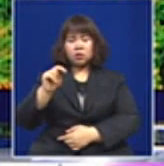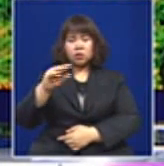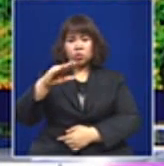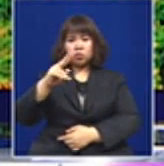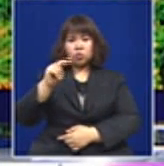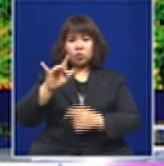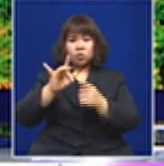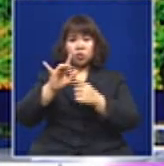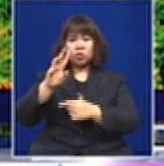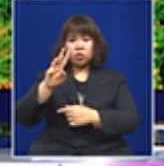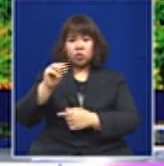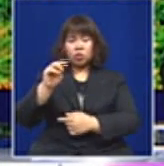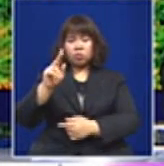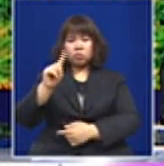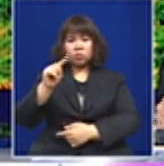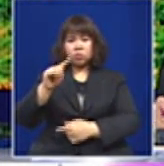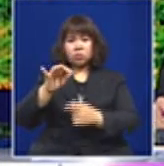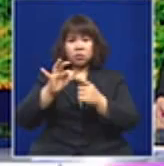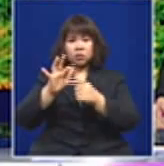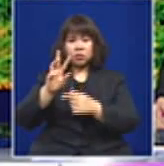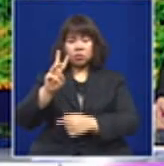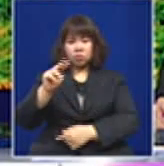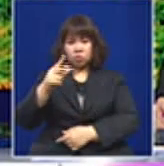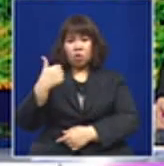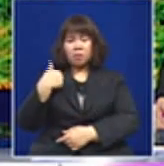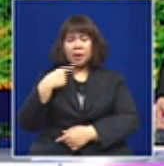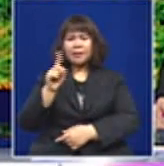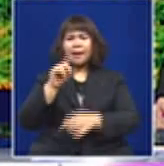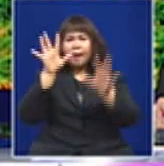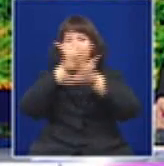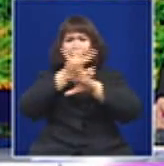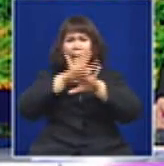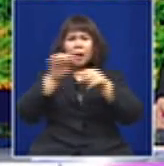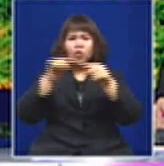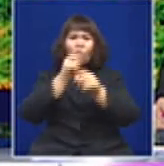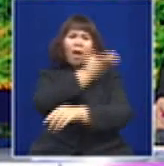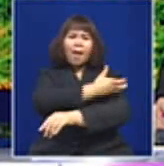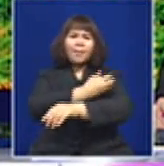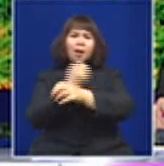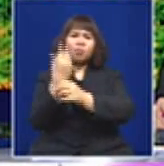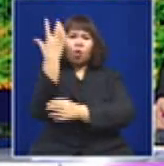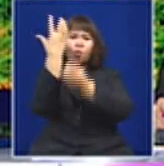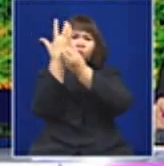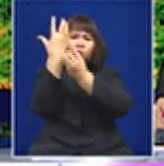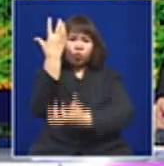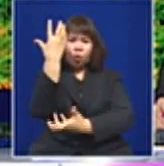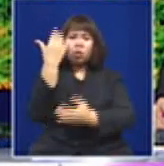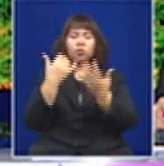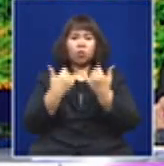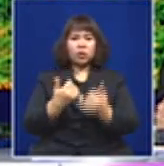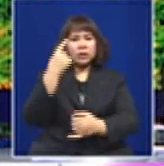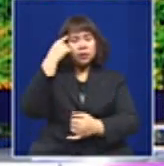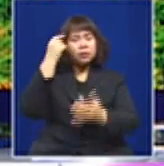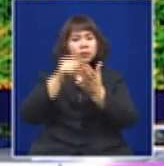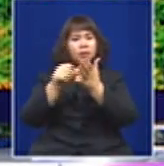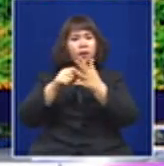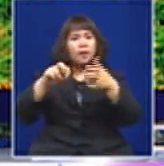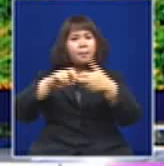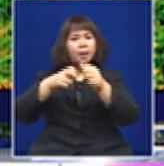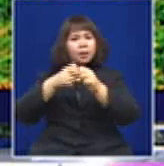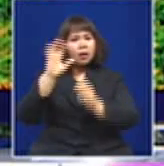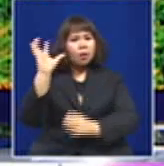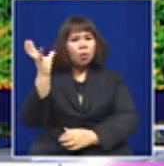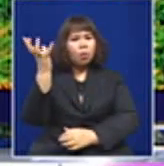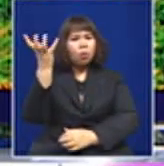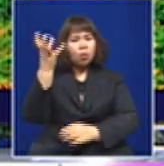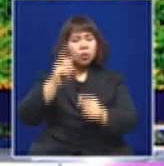ลเบิร์ตไอน์สไตน์ทำนายไว้เมื่อกว่าศตวรรษการค้นพบอันยิ่งใหญ่ครั้งนี้นะครับมีที่มาอย่างไรและจะช่วยไขปริศนาของจักรวาล